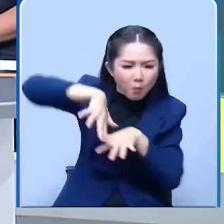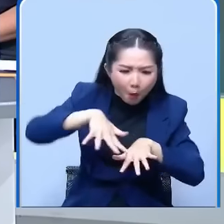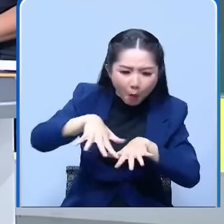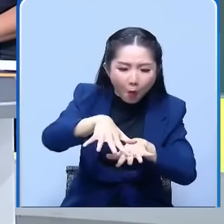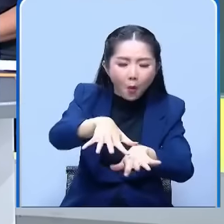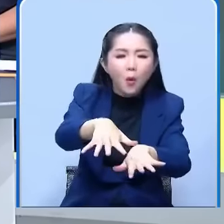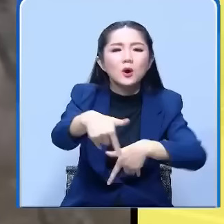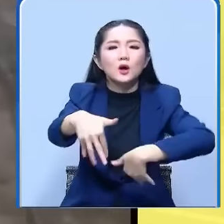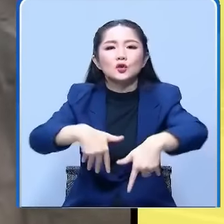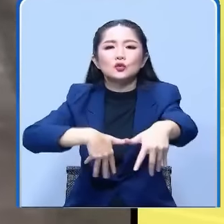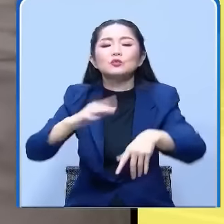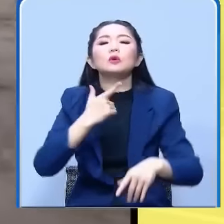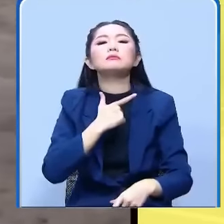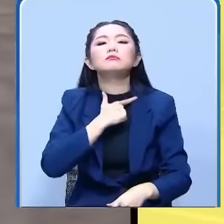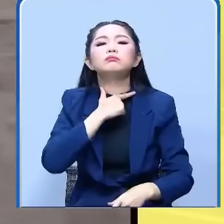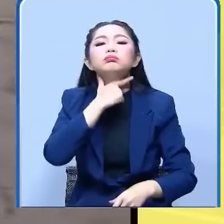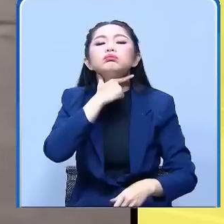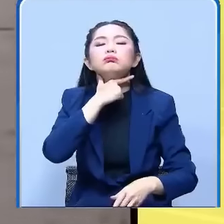ค่ะ